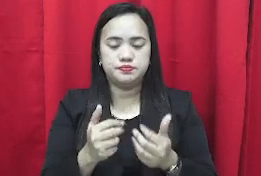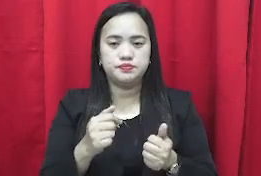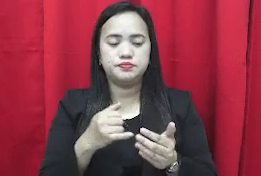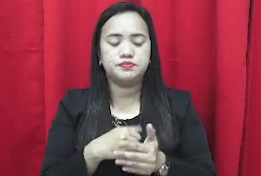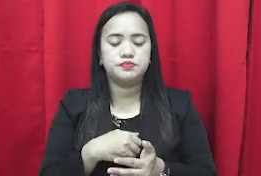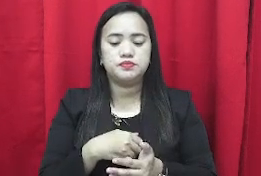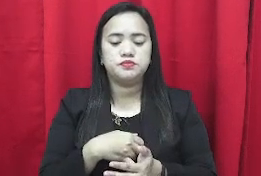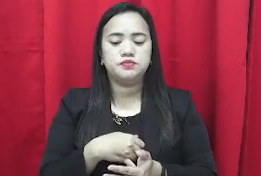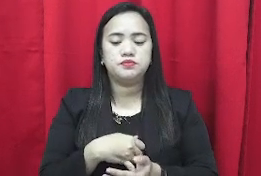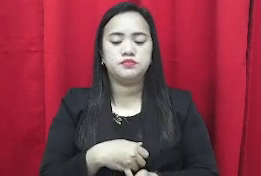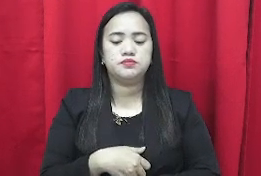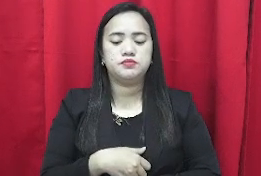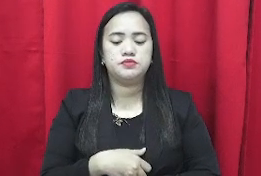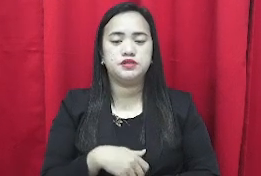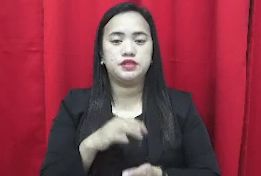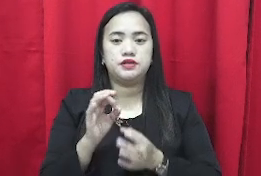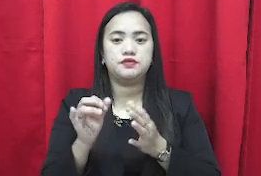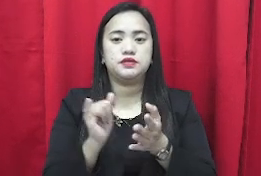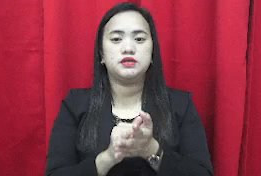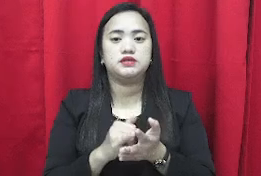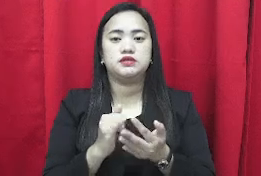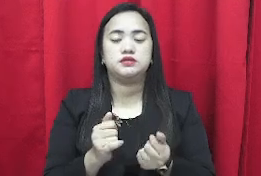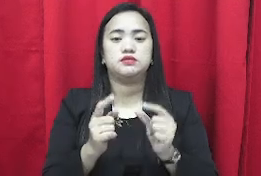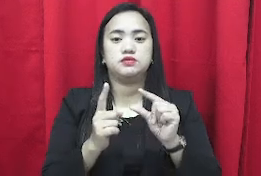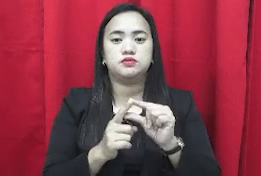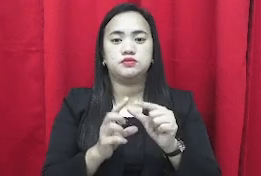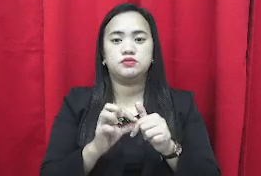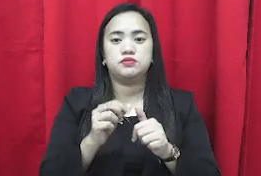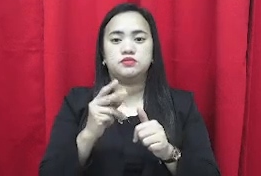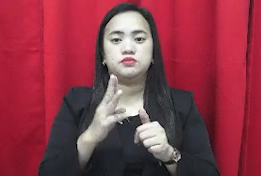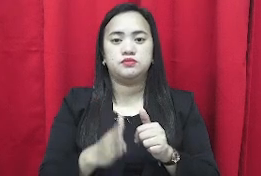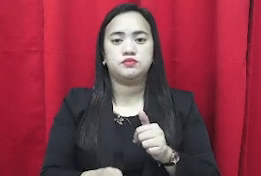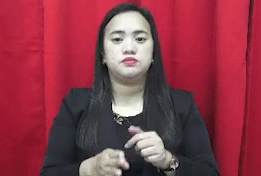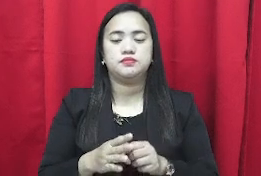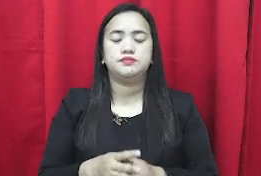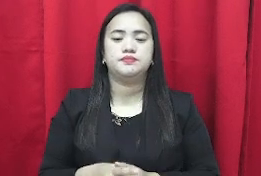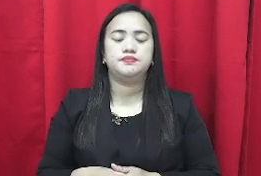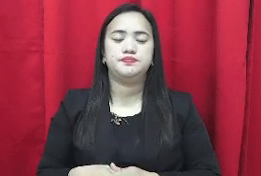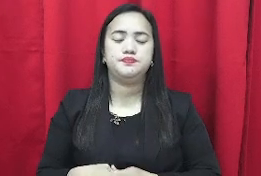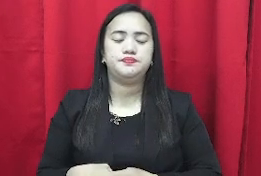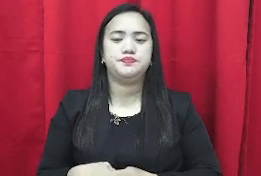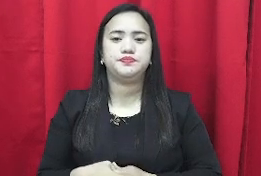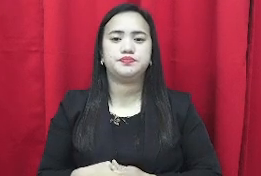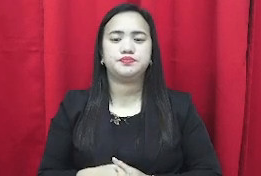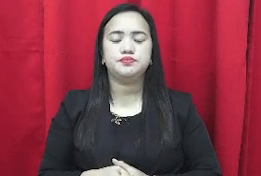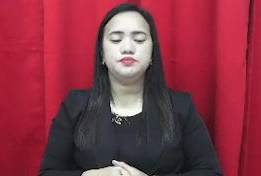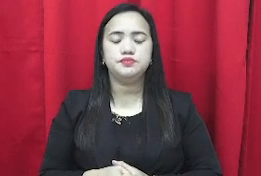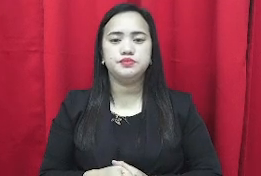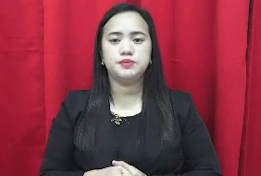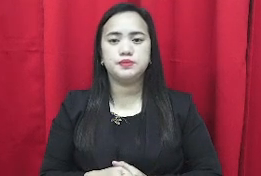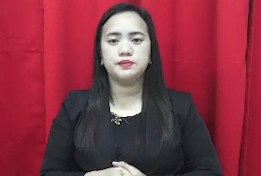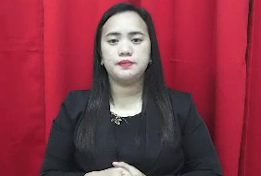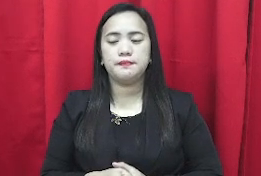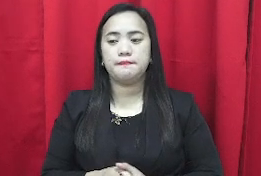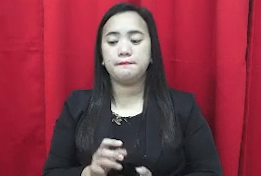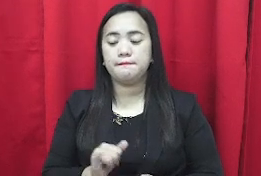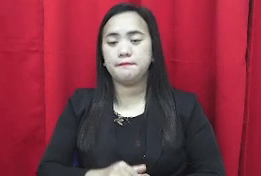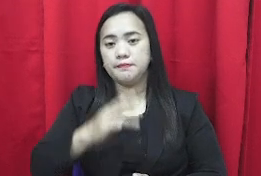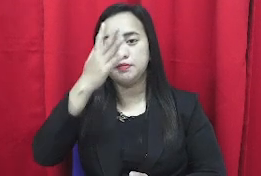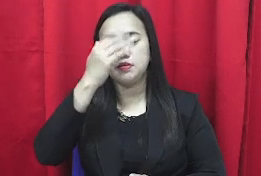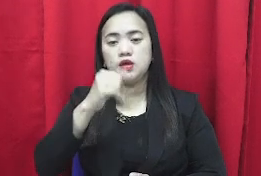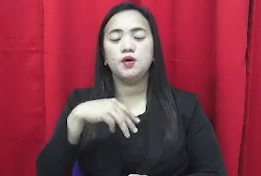Panginoong jesukristo kung usapang hirap lang ang pinag-uusapan natin you see that in fact Kaya nga tayo merong